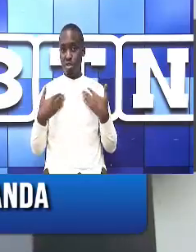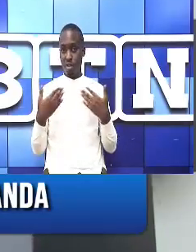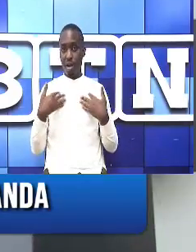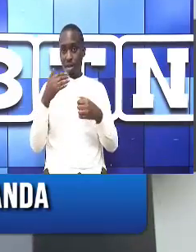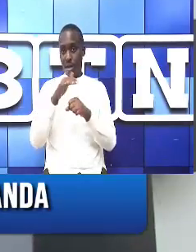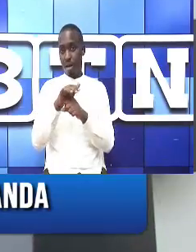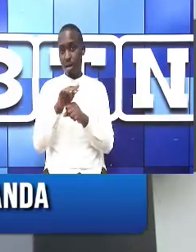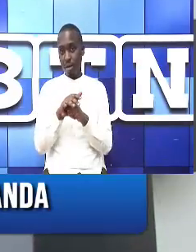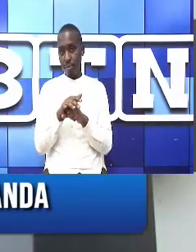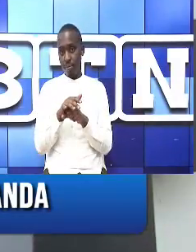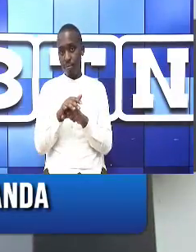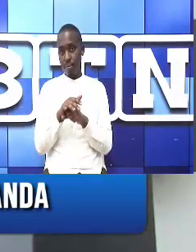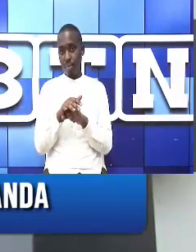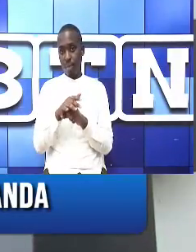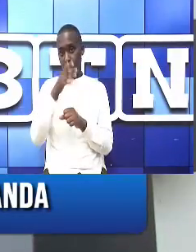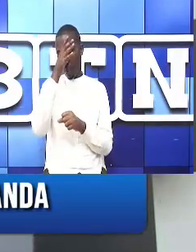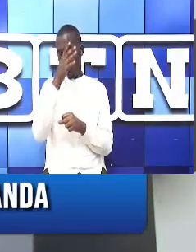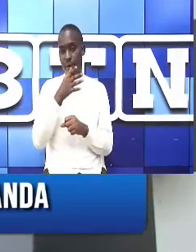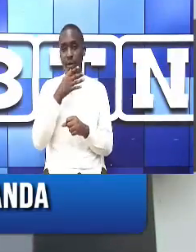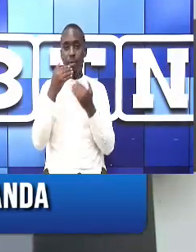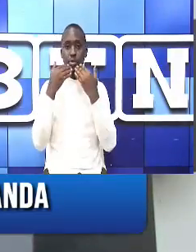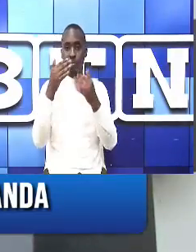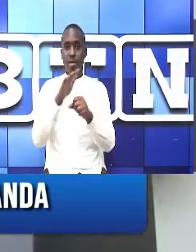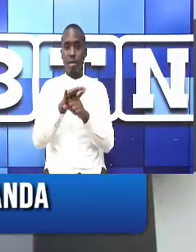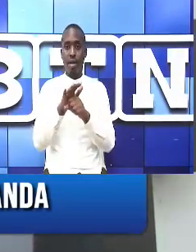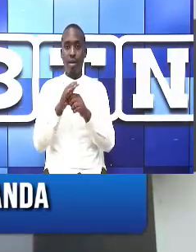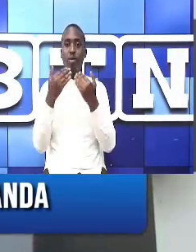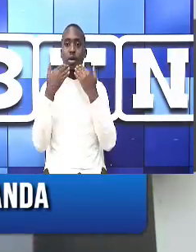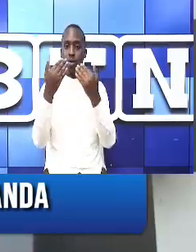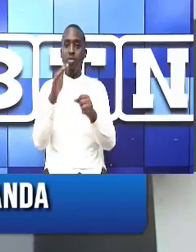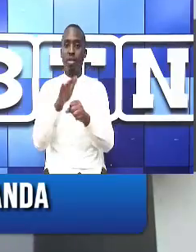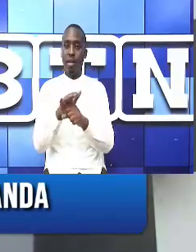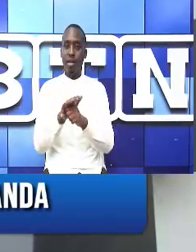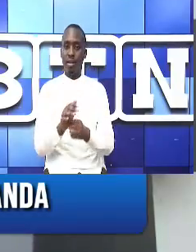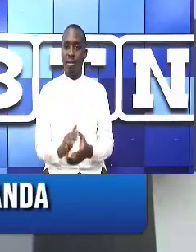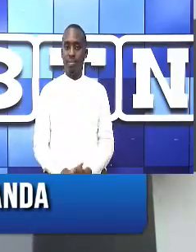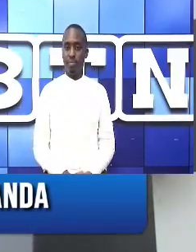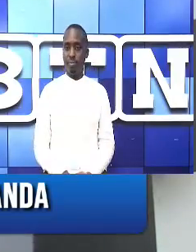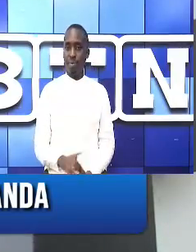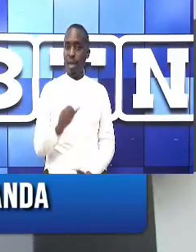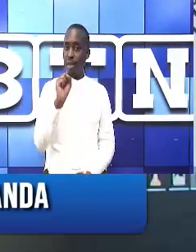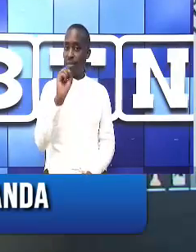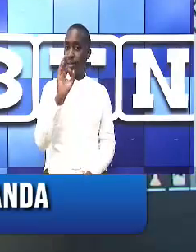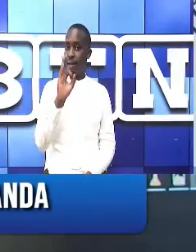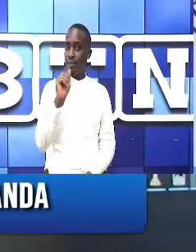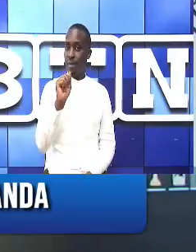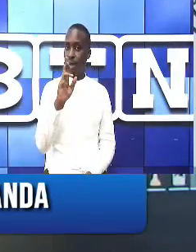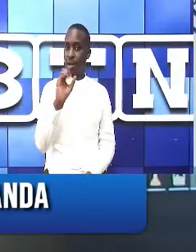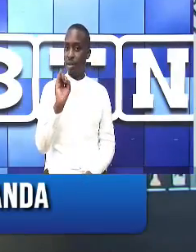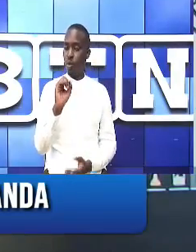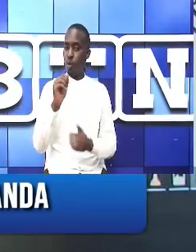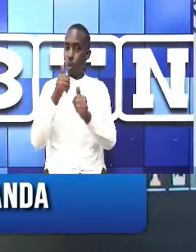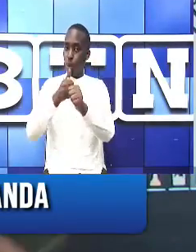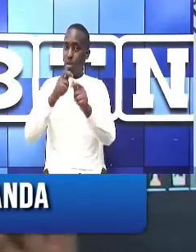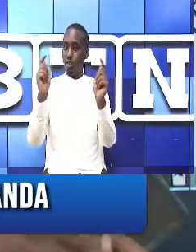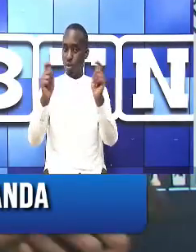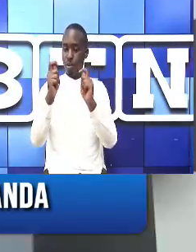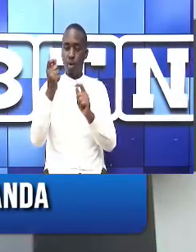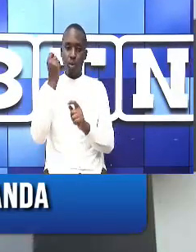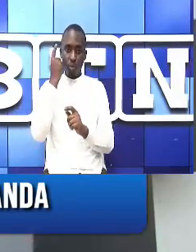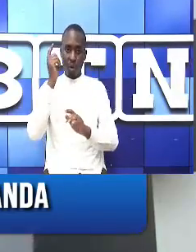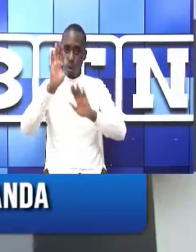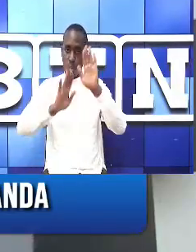biranshimisha cyane umubyeyi ndanamushima cyane sawa urakoze cyane safari ukurikije buno buhamya urumvamo